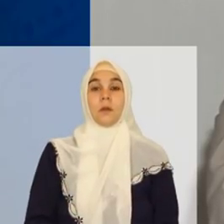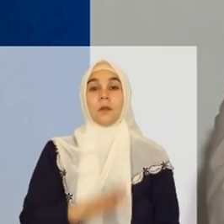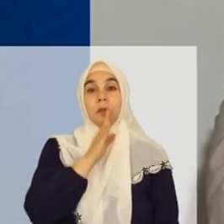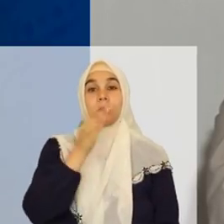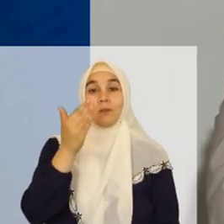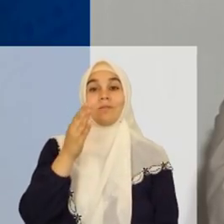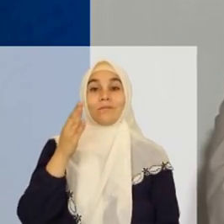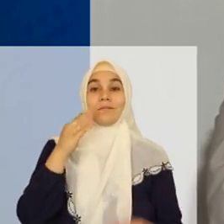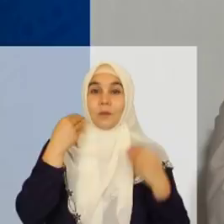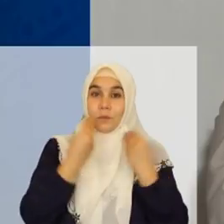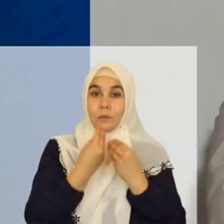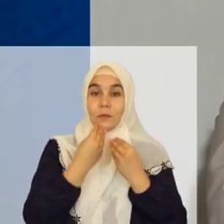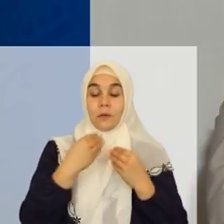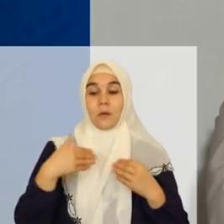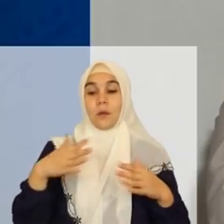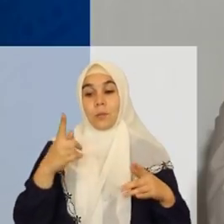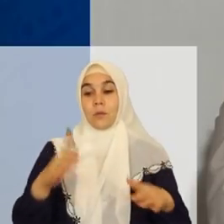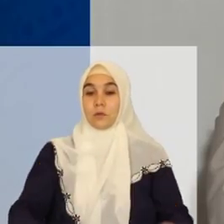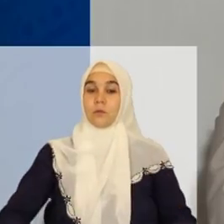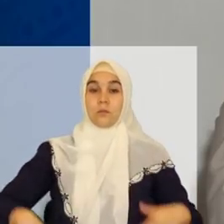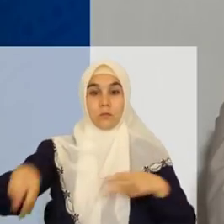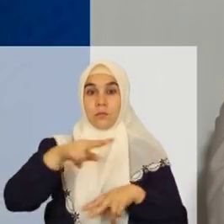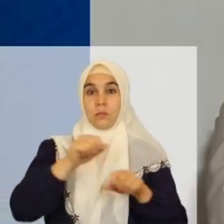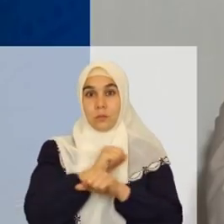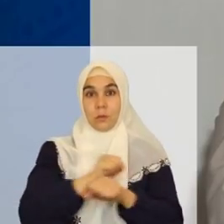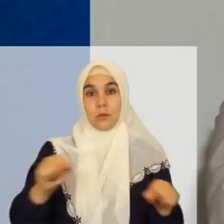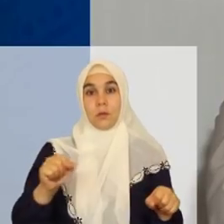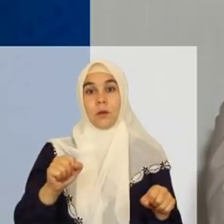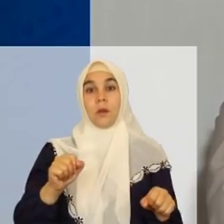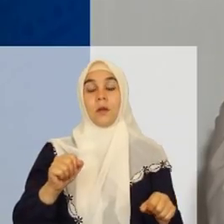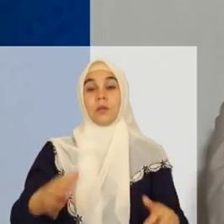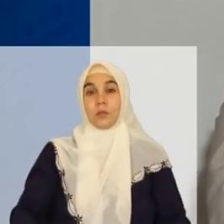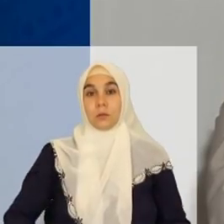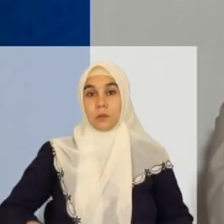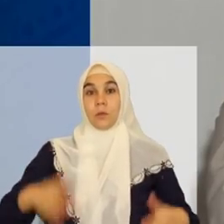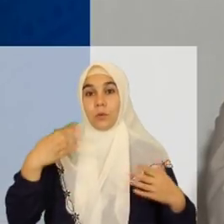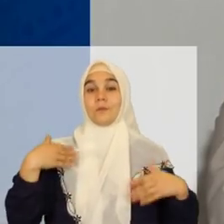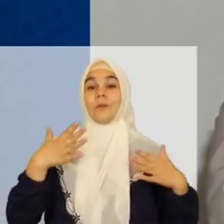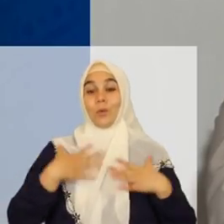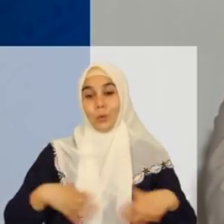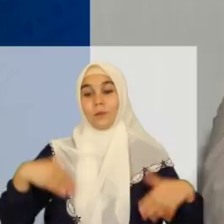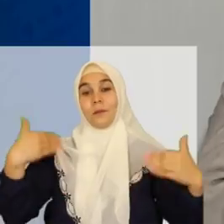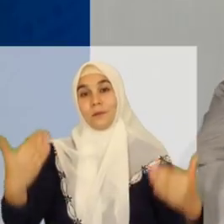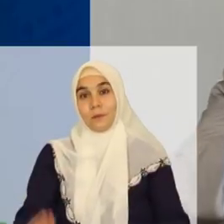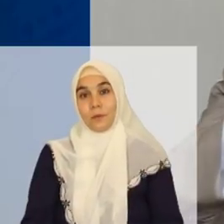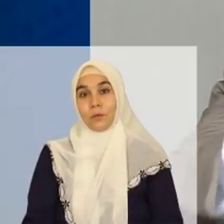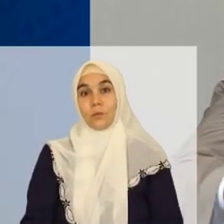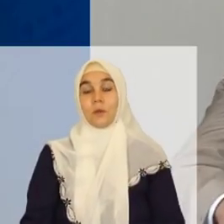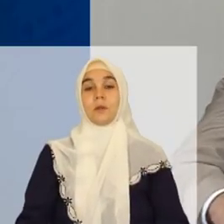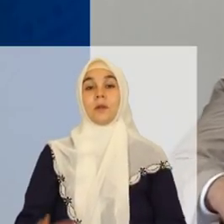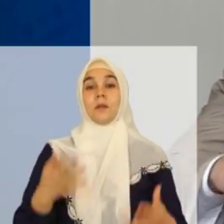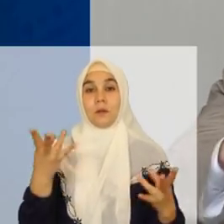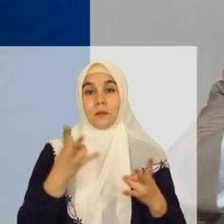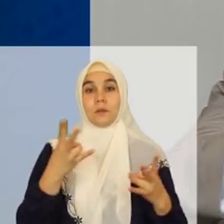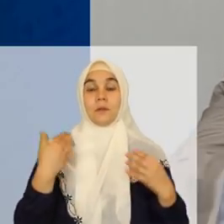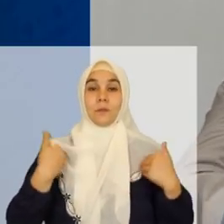Muslima ayollar shimni o'zini kiyib ko'chaga chiqishlariga ruxsat yo'q. Shim kiygandan keyin ustidan, demak, uni to'sib